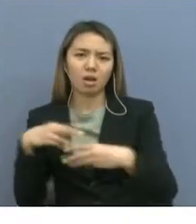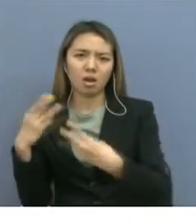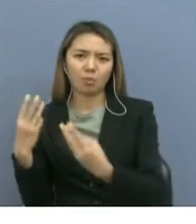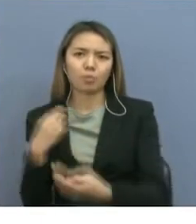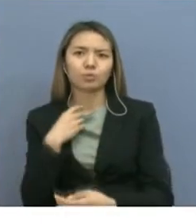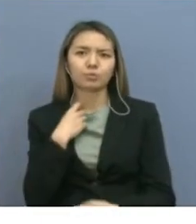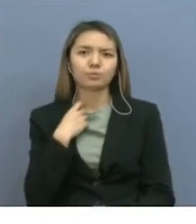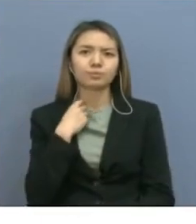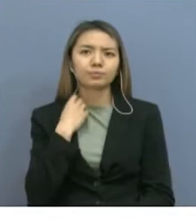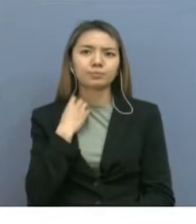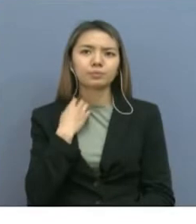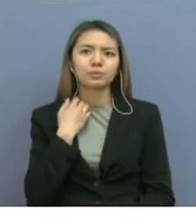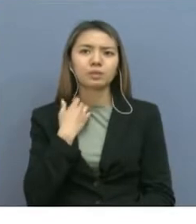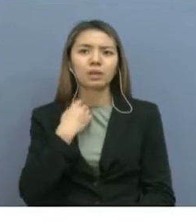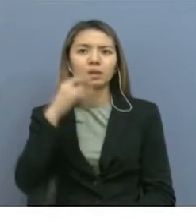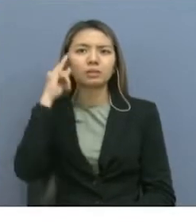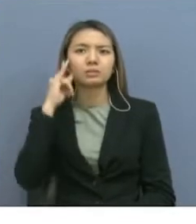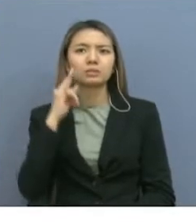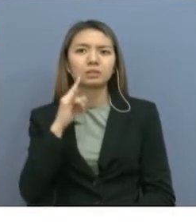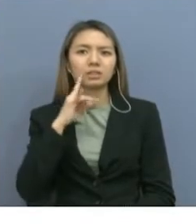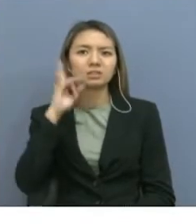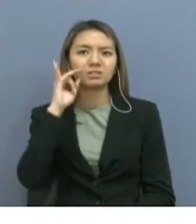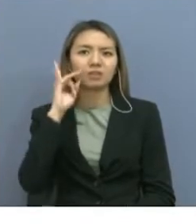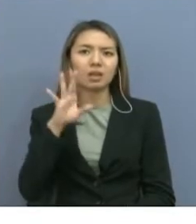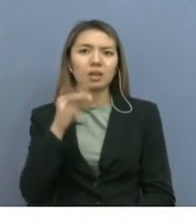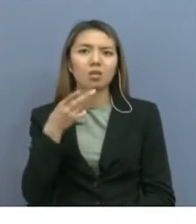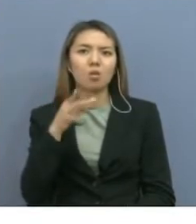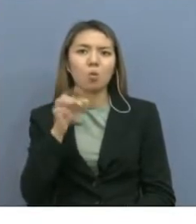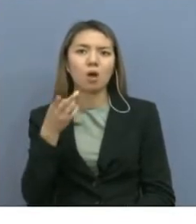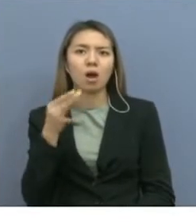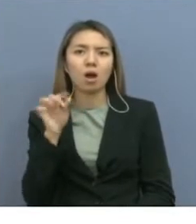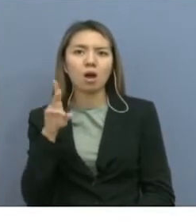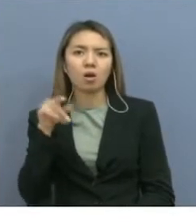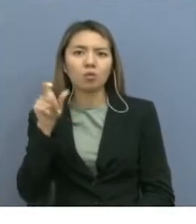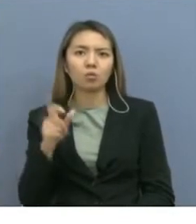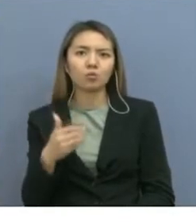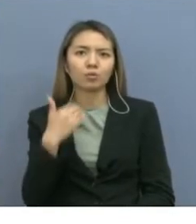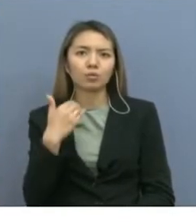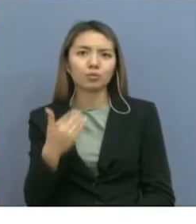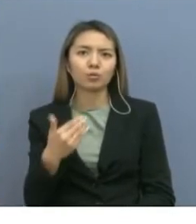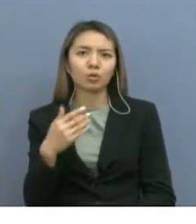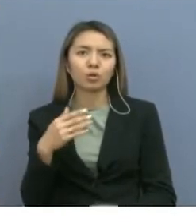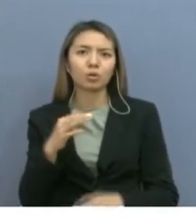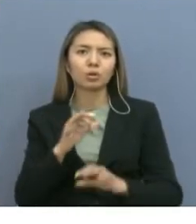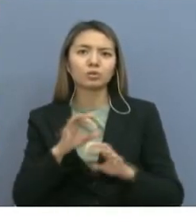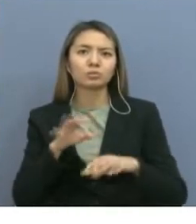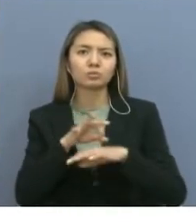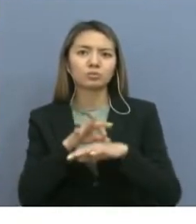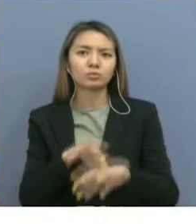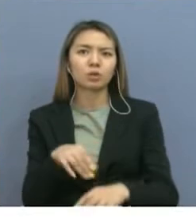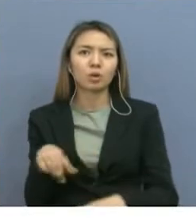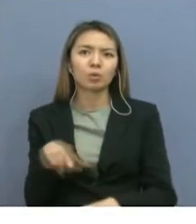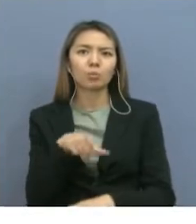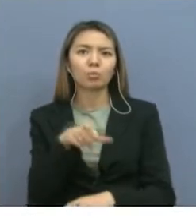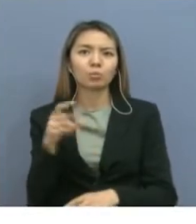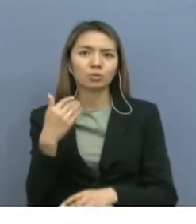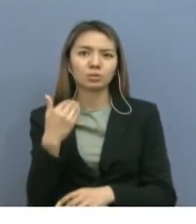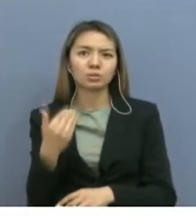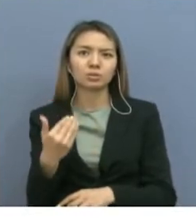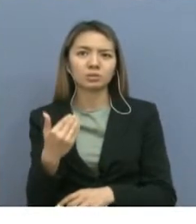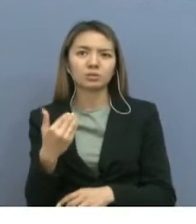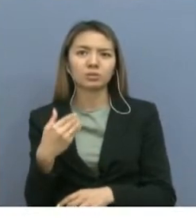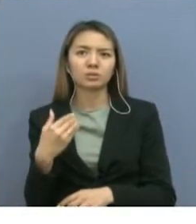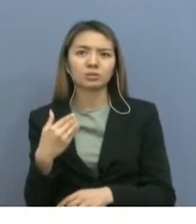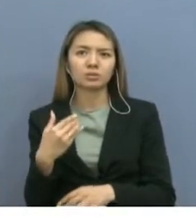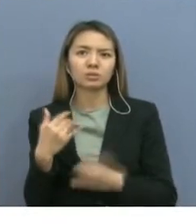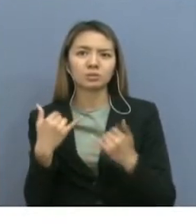есептемегенде. Қазақ халқының ағартушы ғалымы, этнограф Шоқан Уәлихановтың саналы ғұмырында жүріп өткен сара жолы мен қалдырған мол